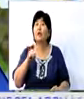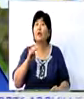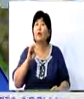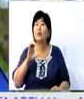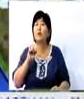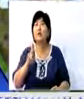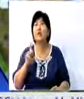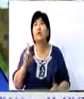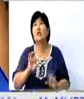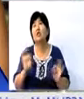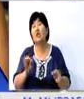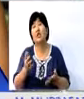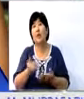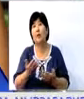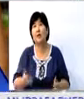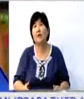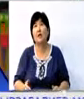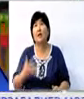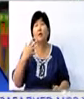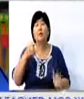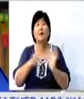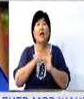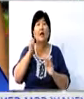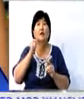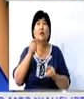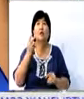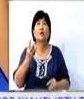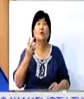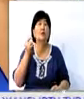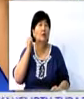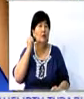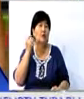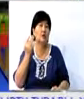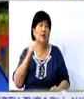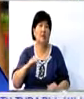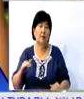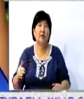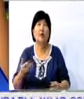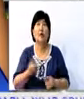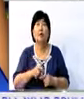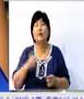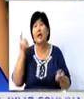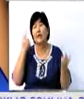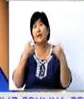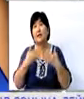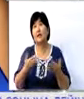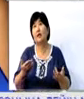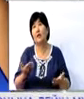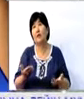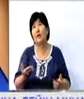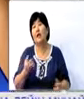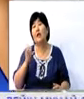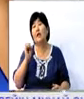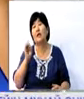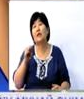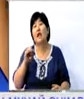басқа ештеңе таппаймыз. 5-6 жастағы балаларға, 3-4 жастағы балаларға өте осы ертегілердің мысалға